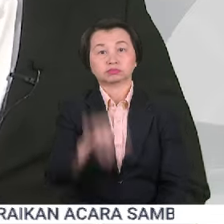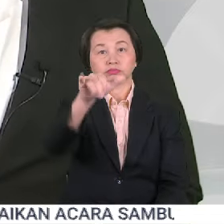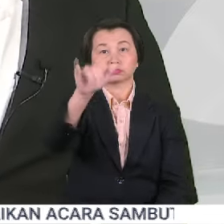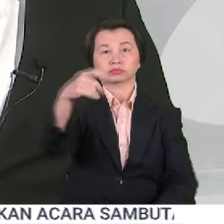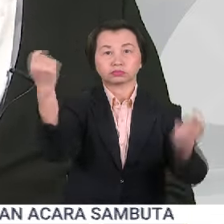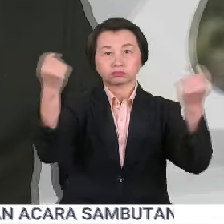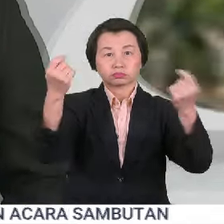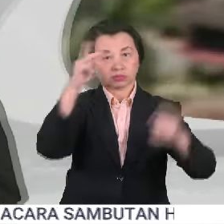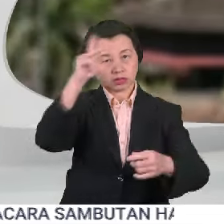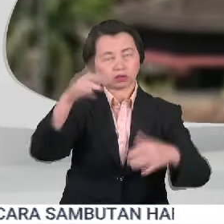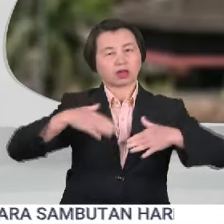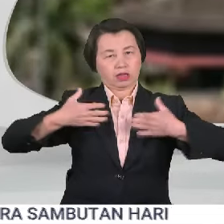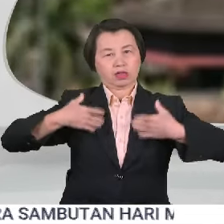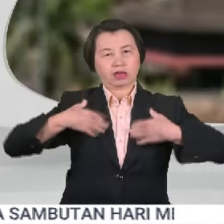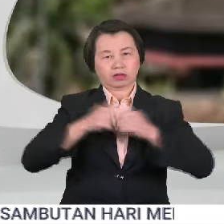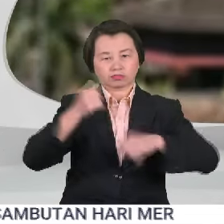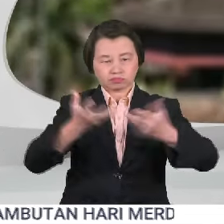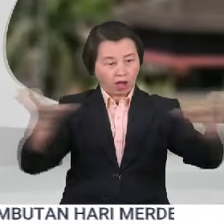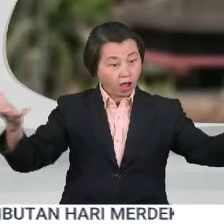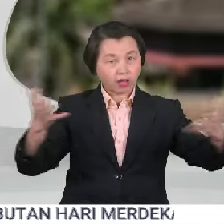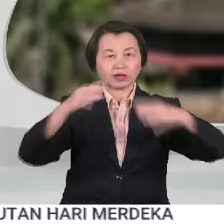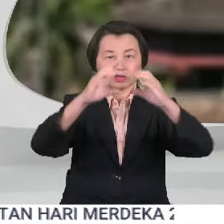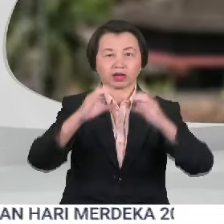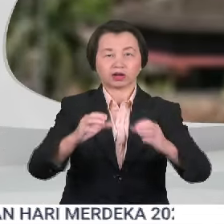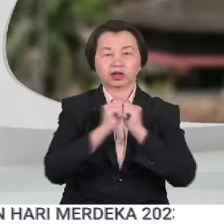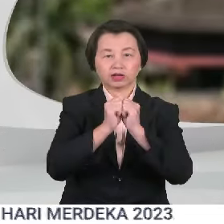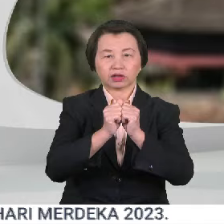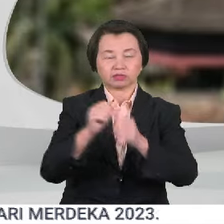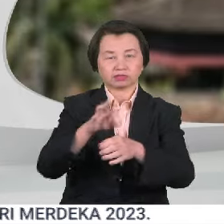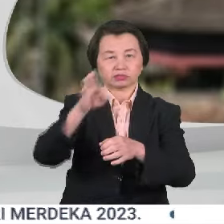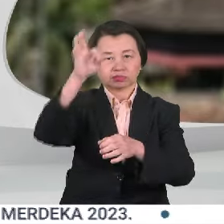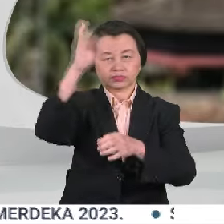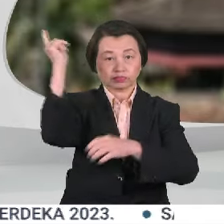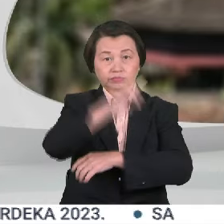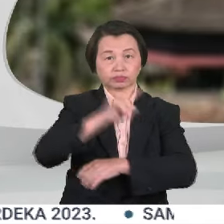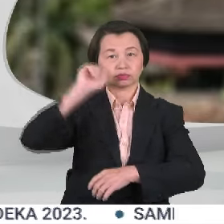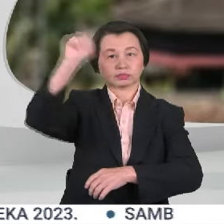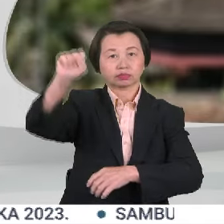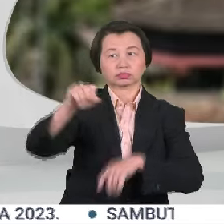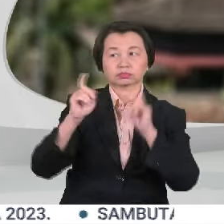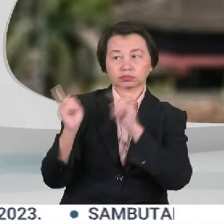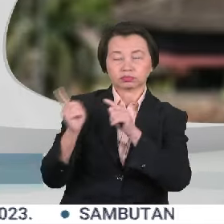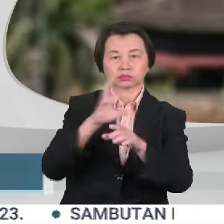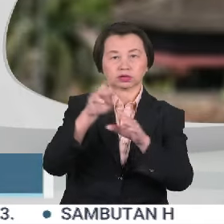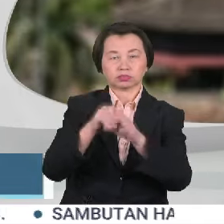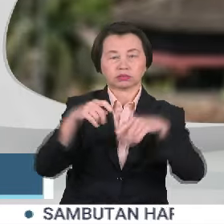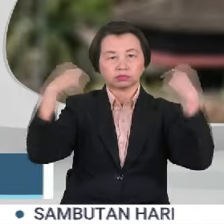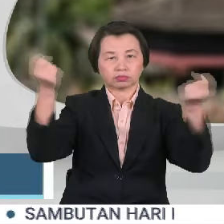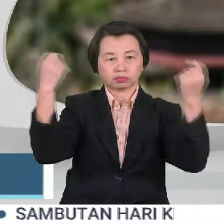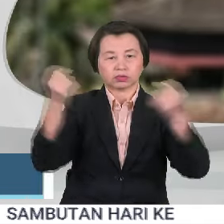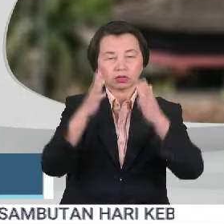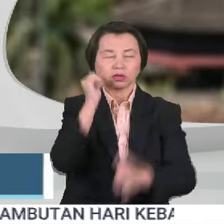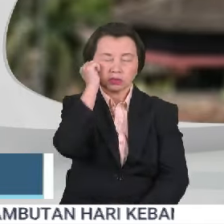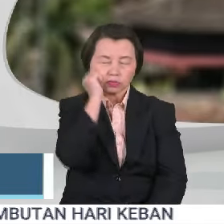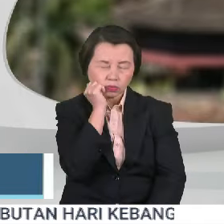ya dengan berbagai cara untuk sama-sama semarakkan hari kebangsaan ini termasuk meraih ikan